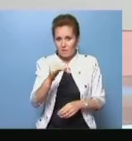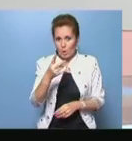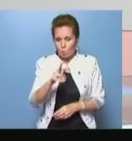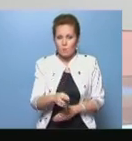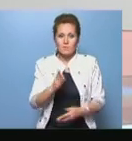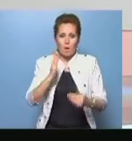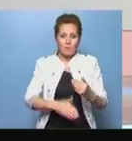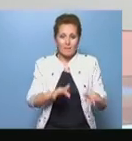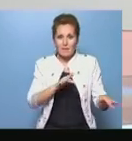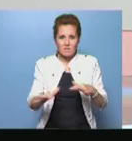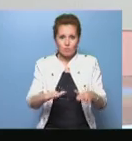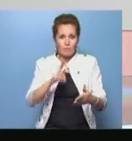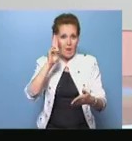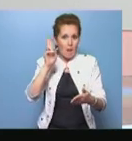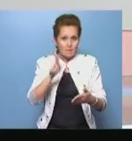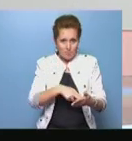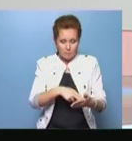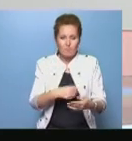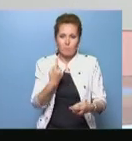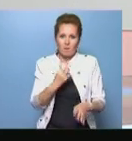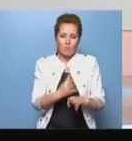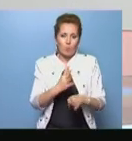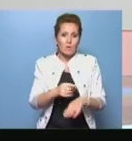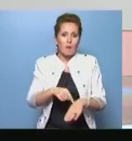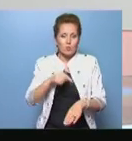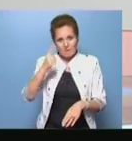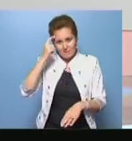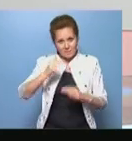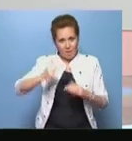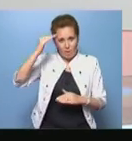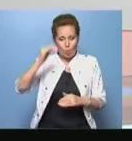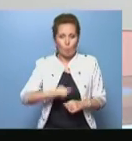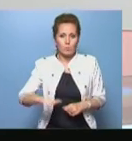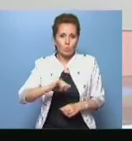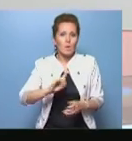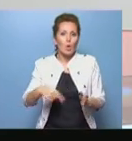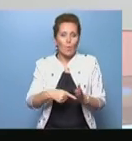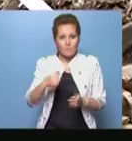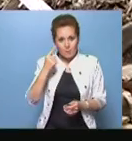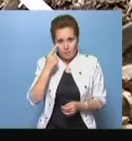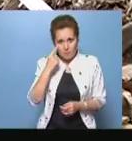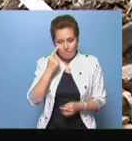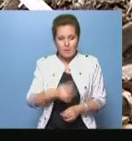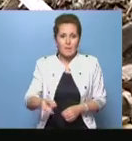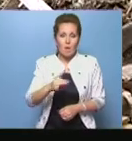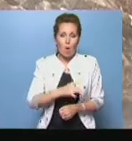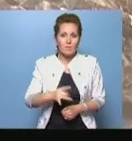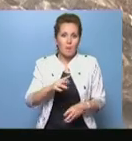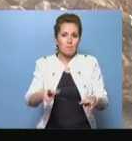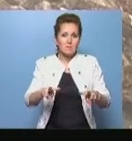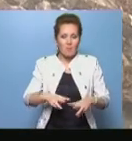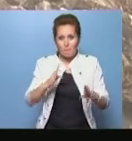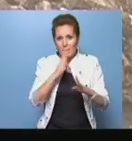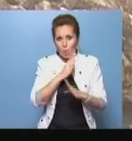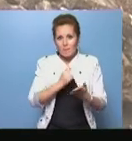по обращению с отходами. В первую очередь это затронет север Удмуртии, например, город Глазов. В региональном министерстве природных ресурсов